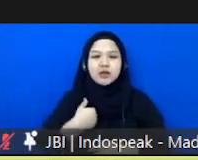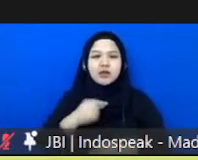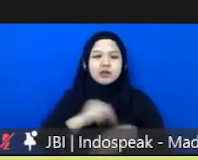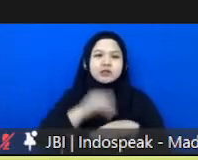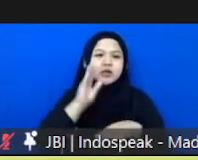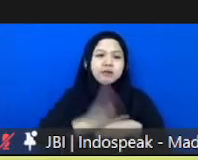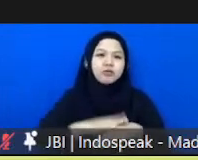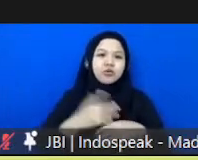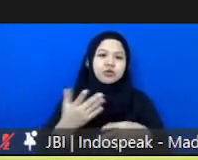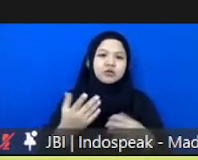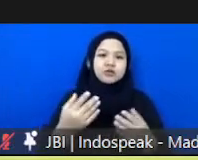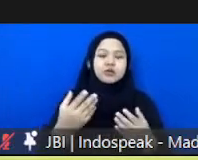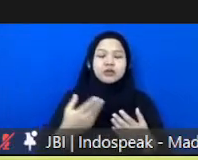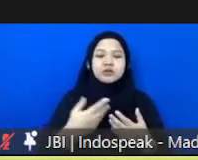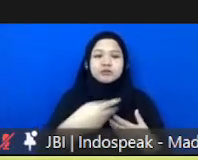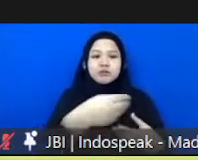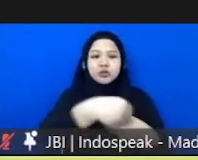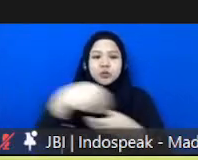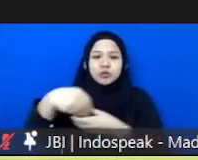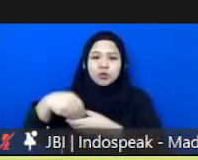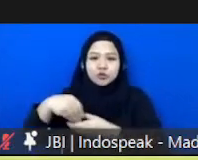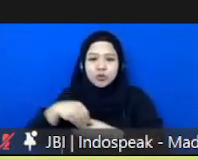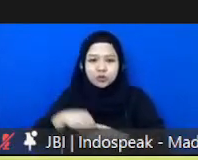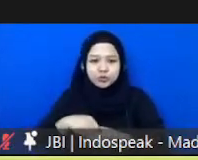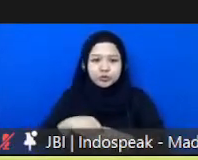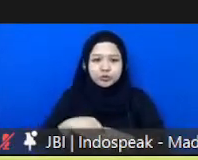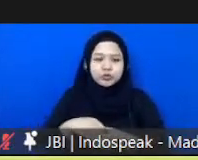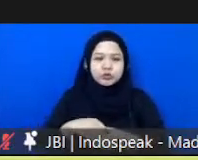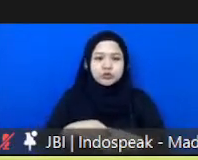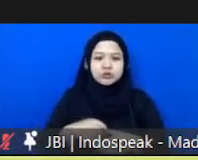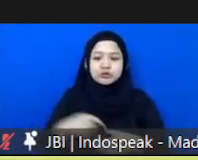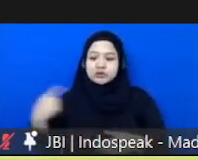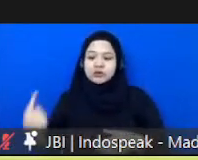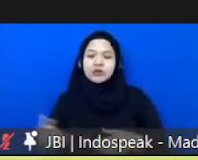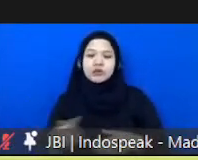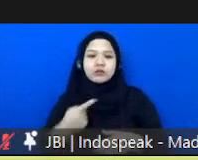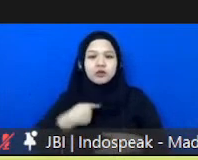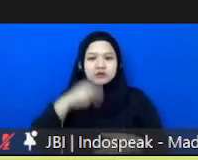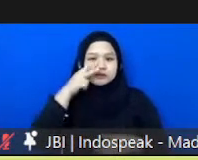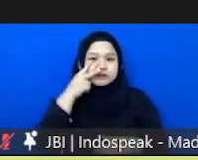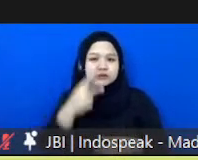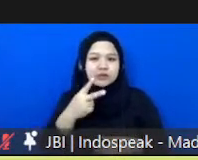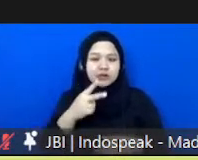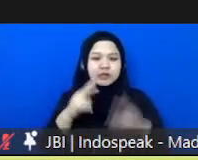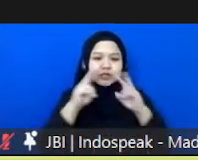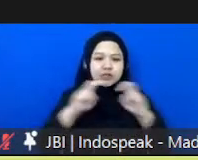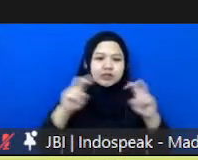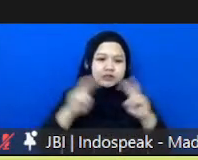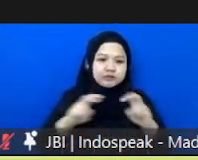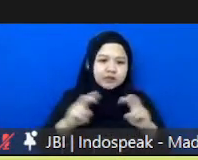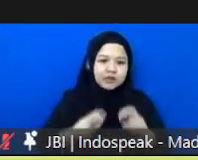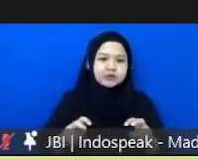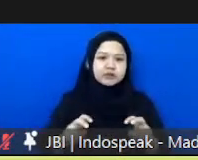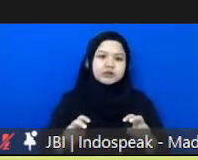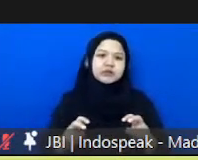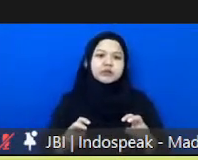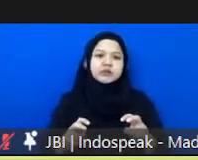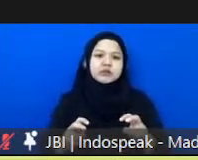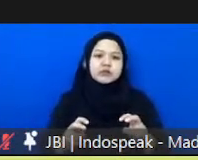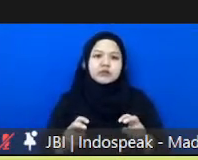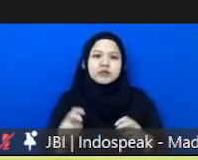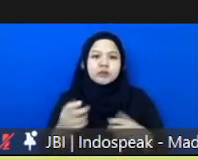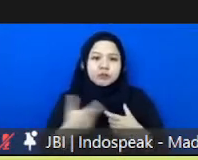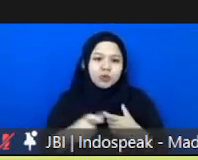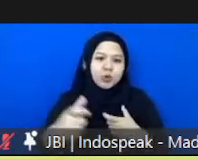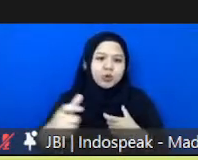masuk, sampel-sampel yang masuk. Jadi teman-teman di sini bagaimana melakukan identifikasi, processing, terus bagaimana merecord